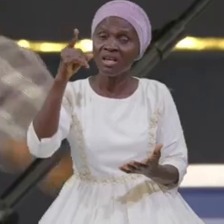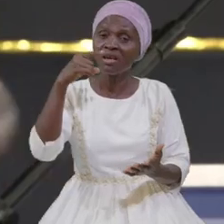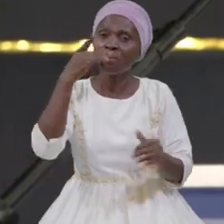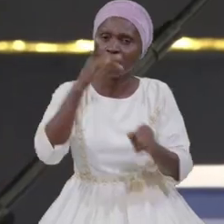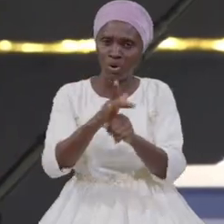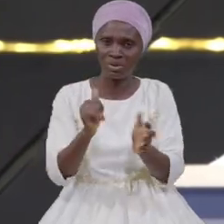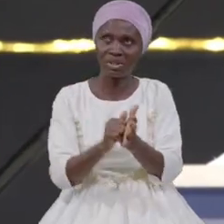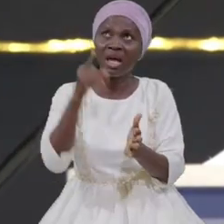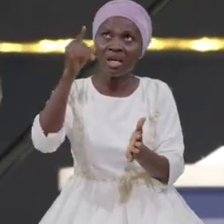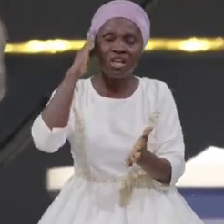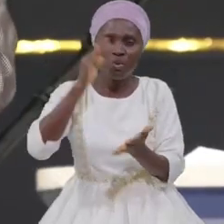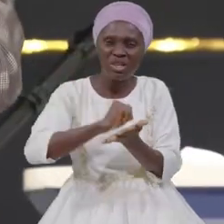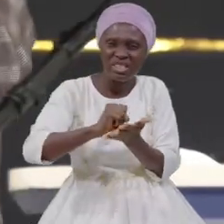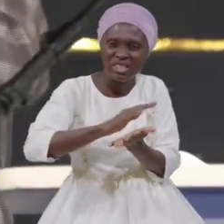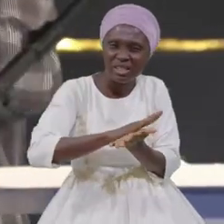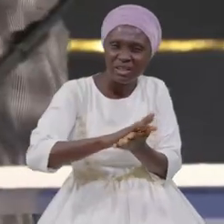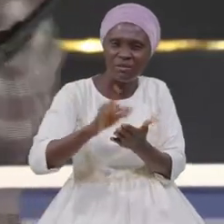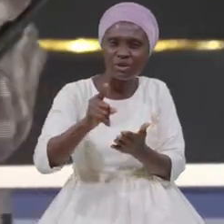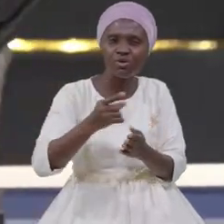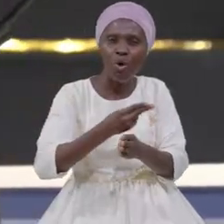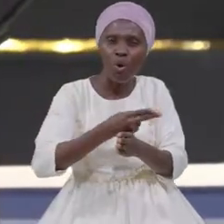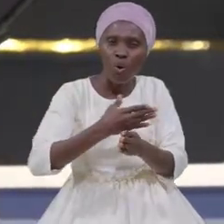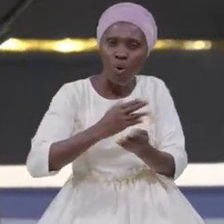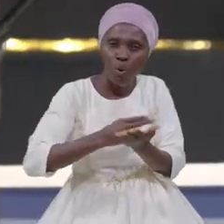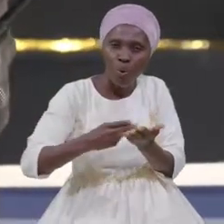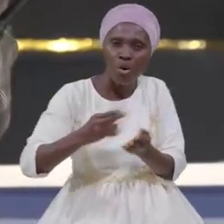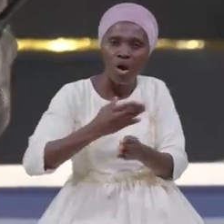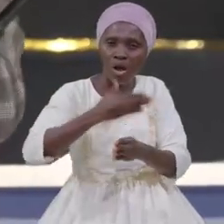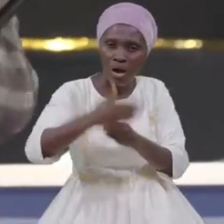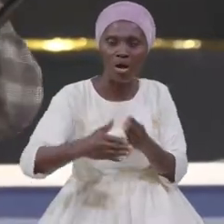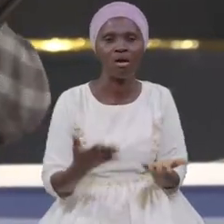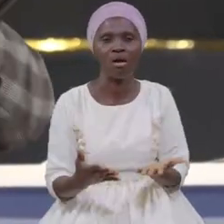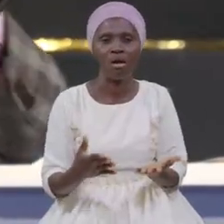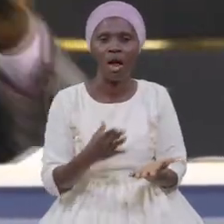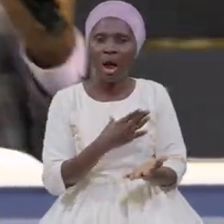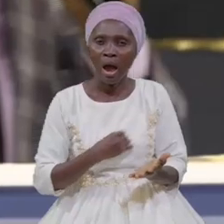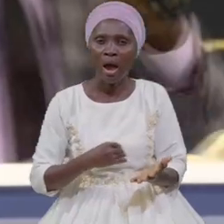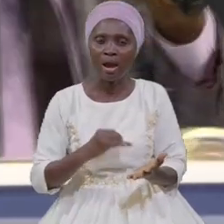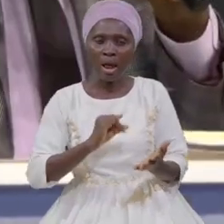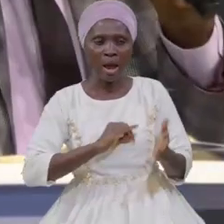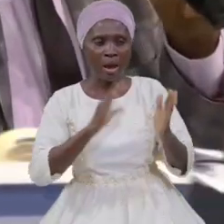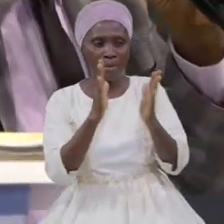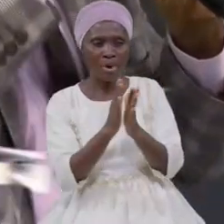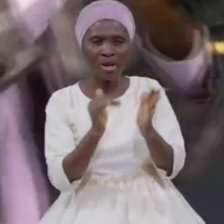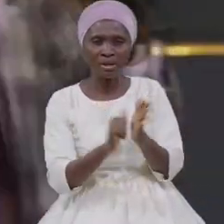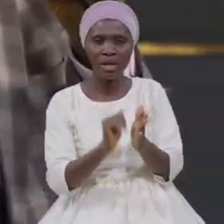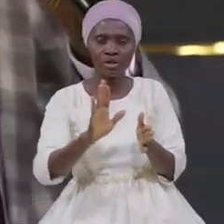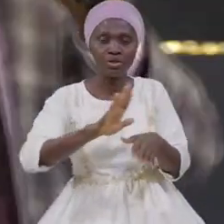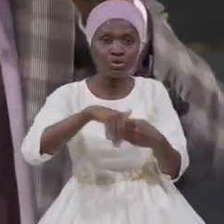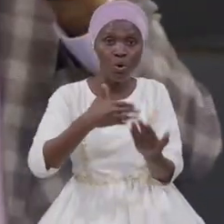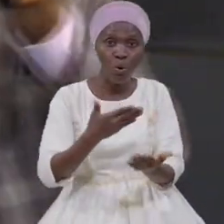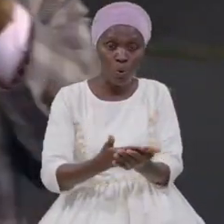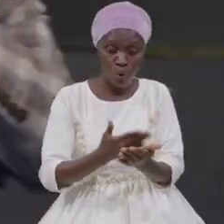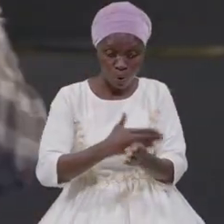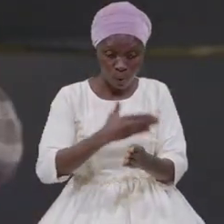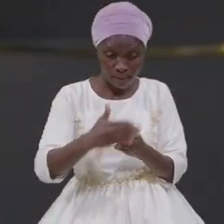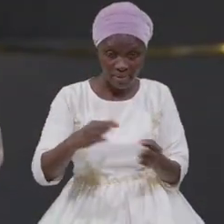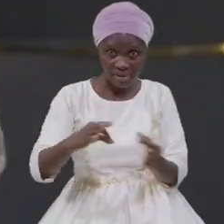entier, entièrement. Et que tout votre être, esprit, âme et corps